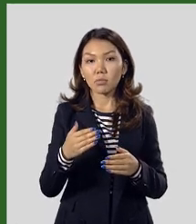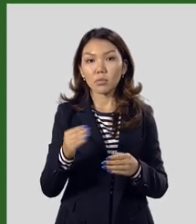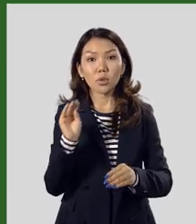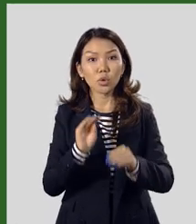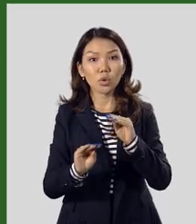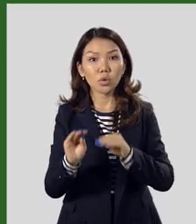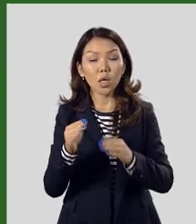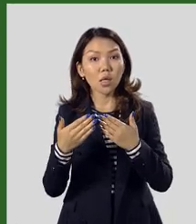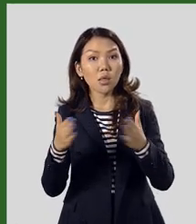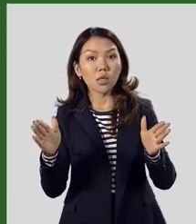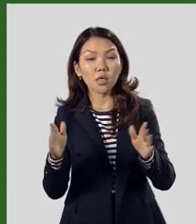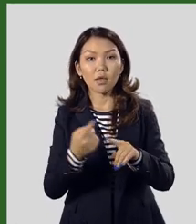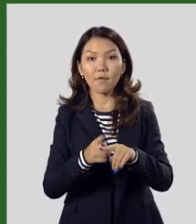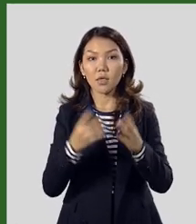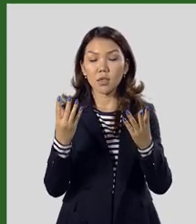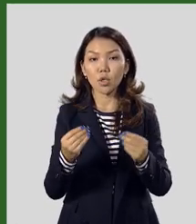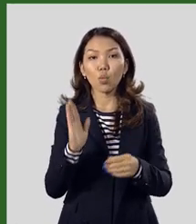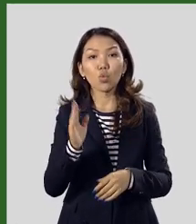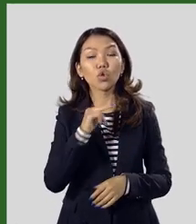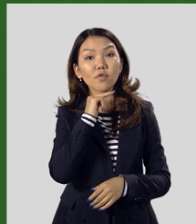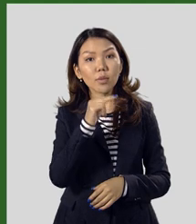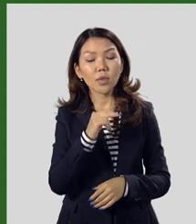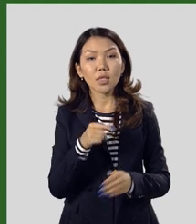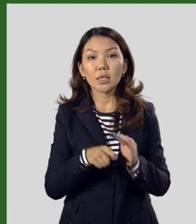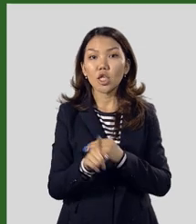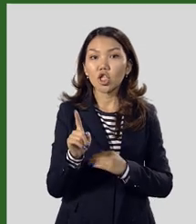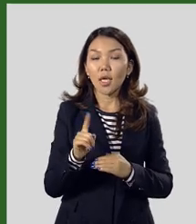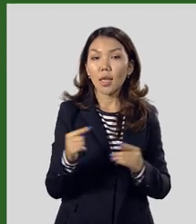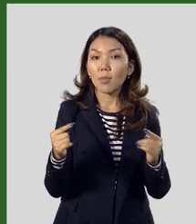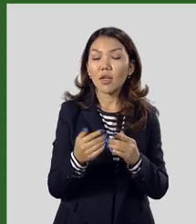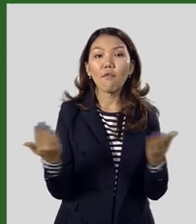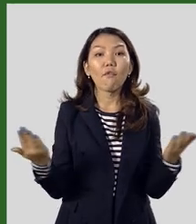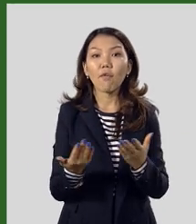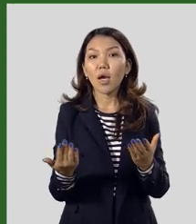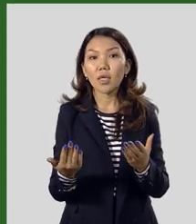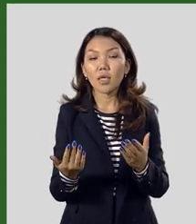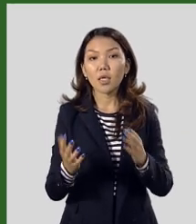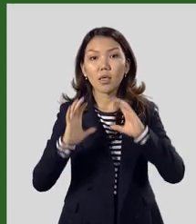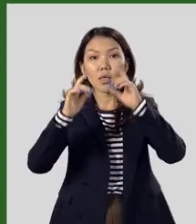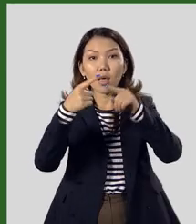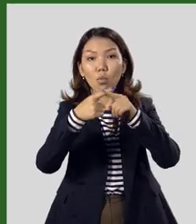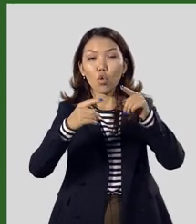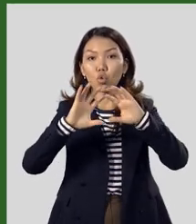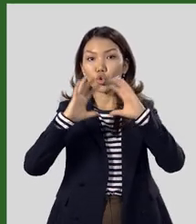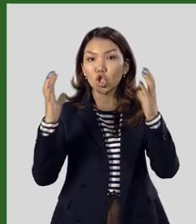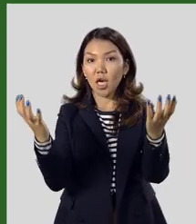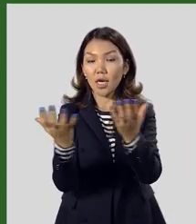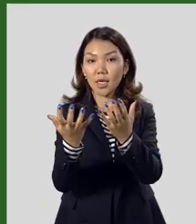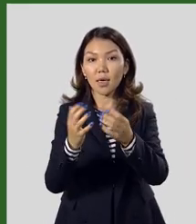Ребята, будьте внимательны. Сначала определите, в каких полушариях находится точка.